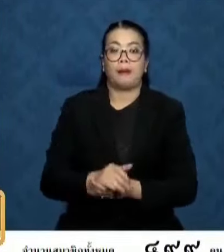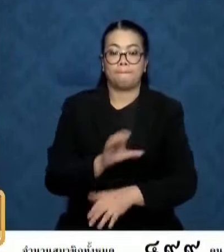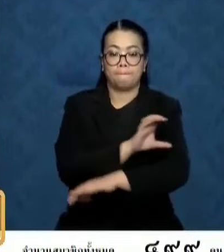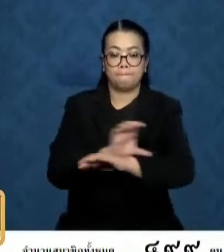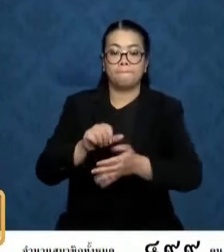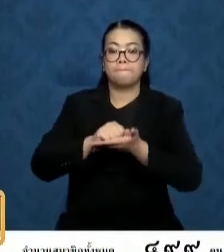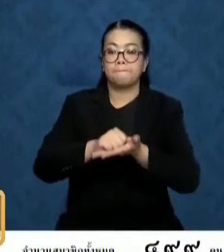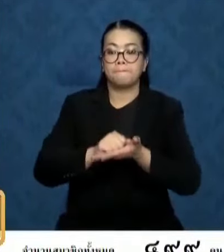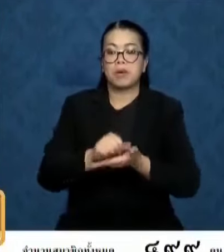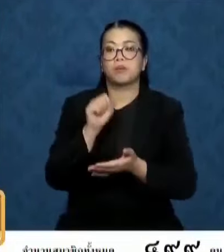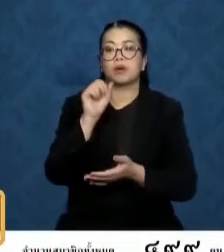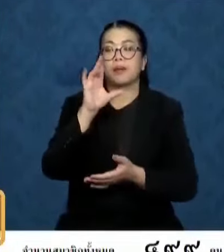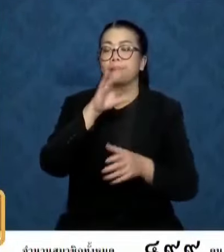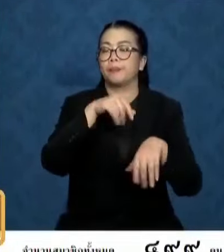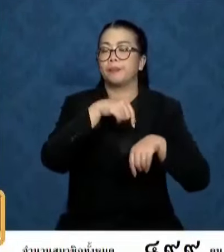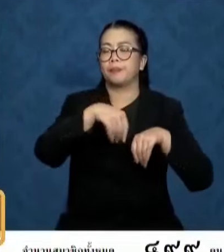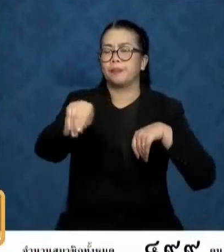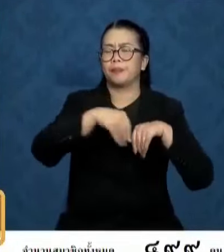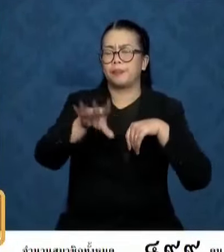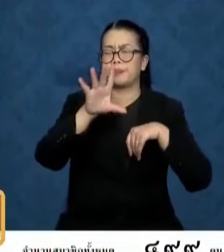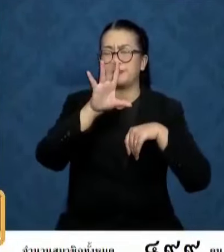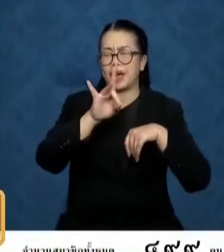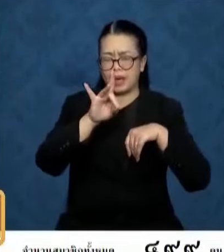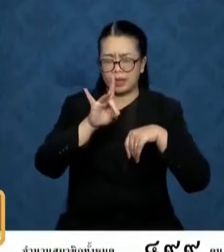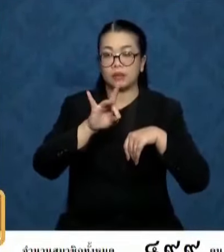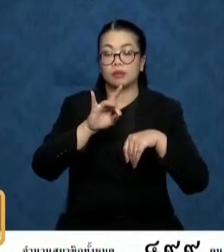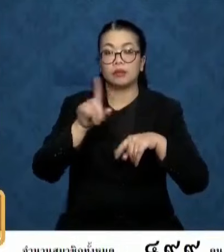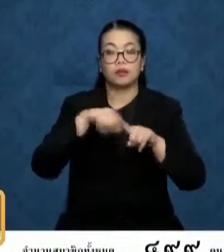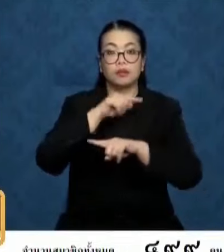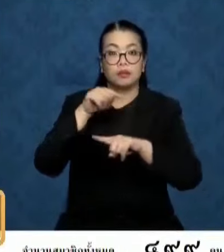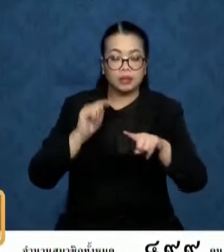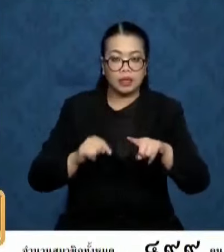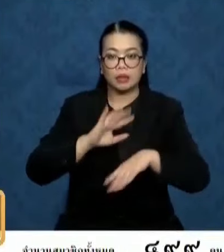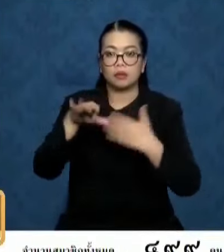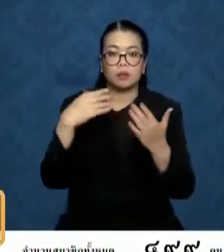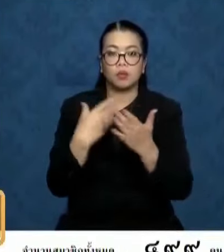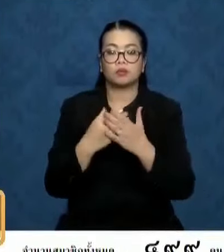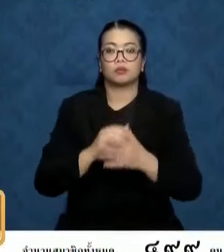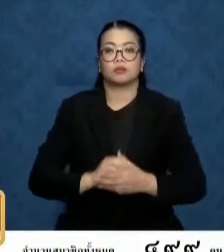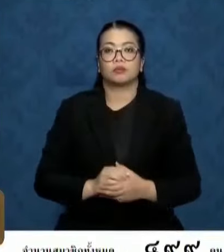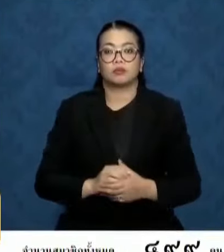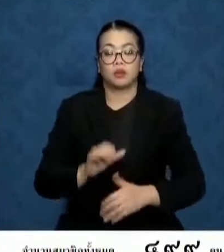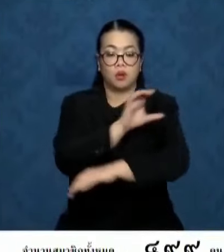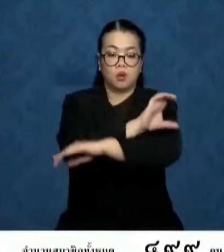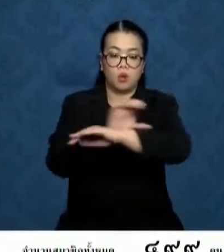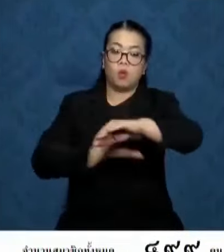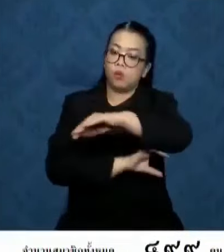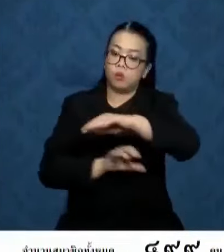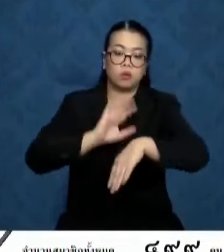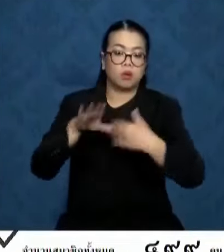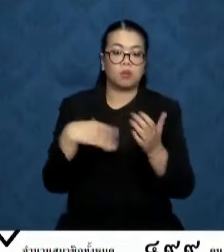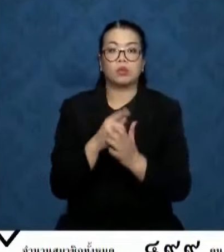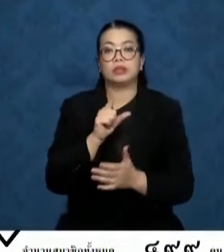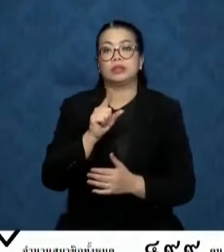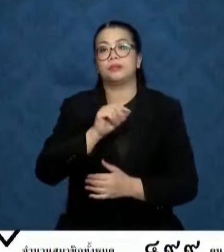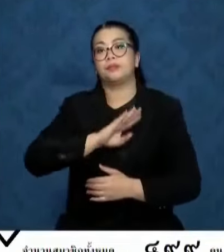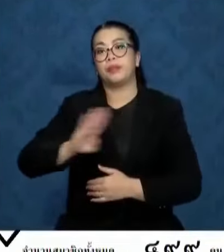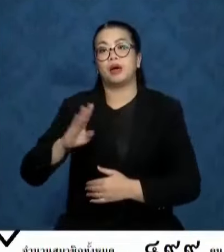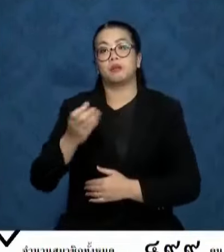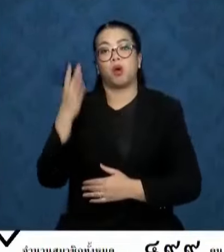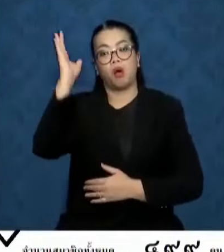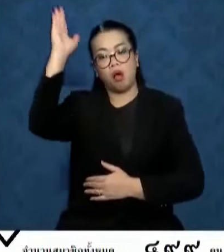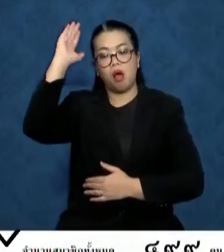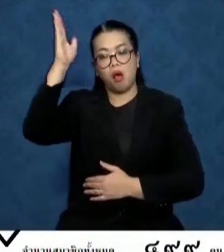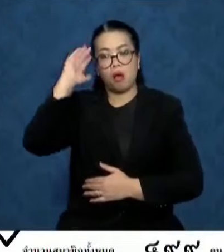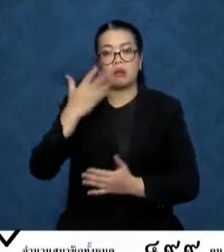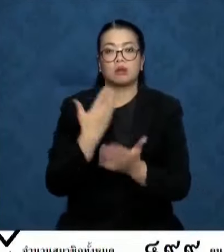าย 278 กิโลประมาณ 50% ของเส้นทางทั้งหมดนโยบาย 20 บาทตลอดสายที่รัฐบาลห